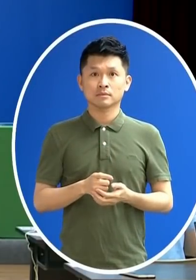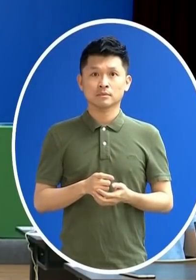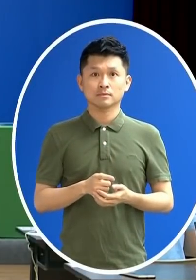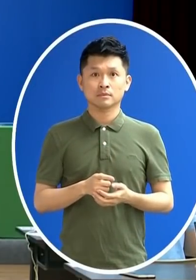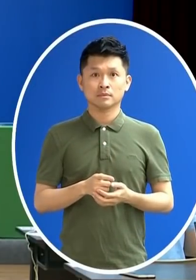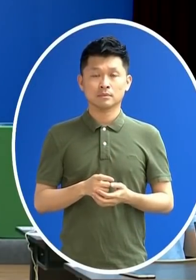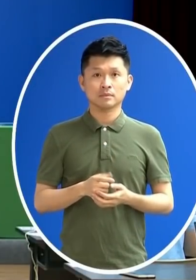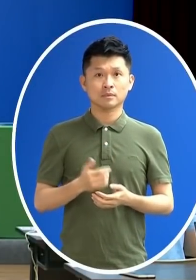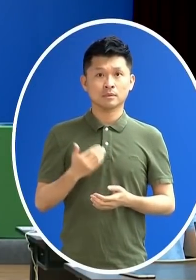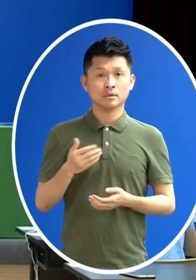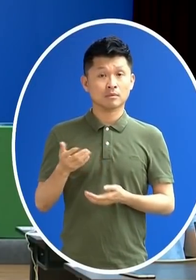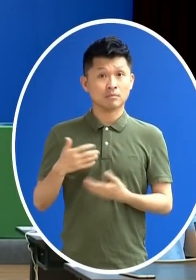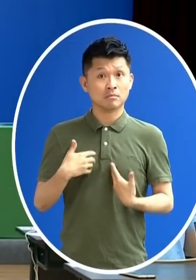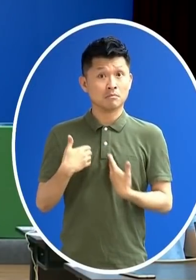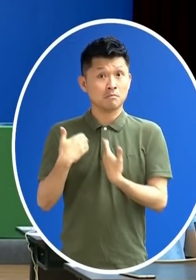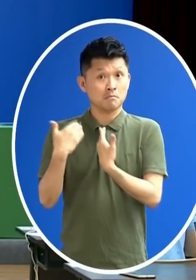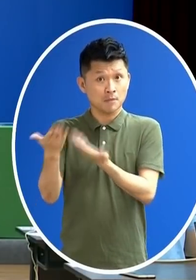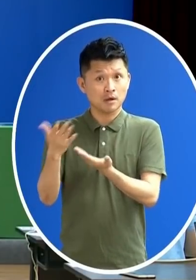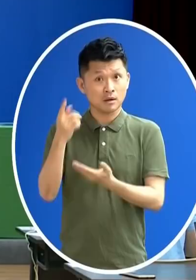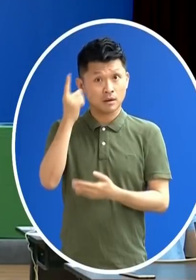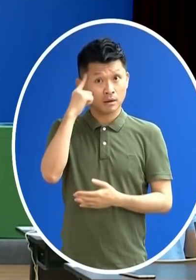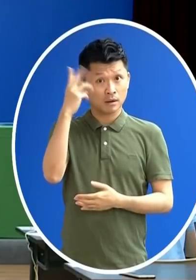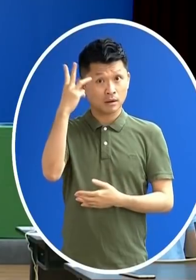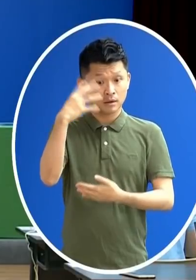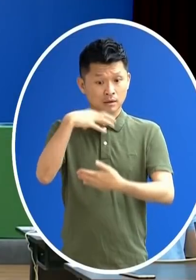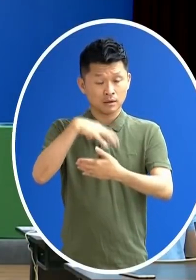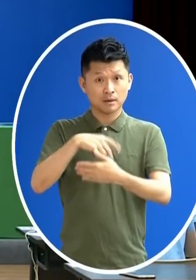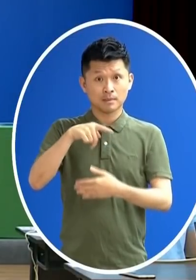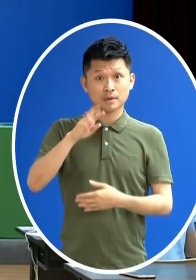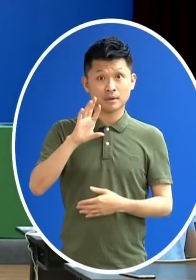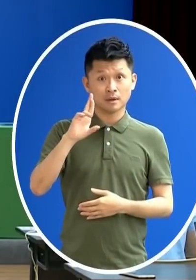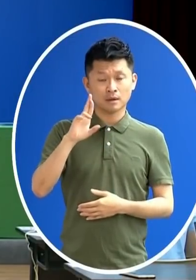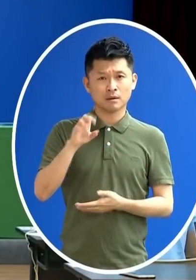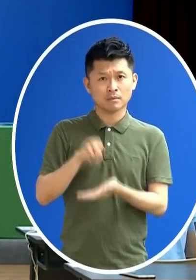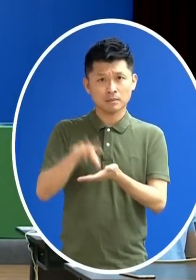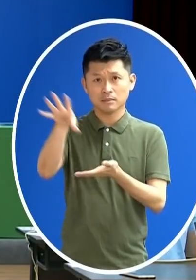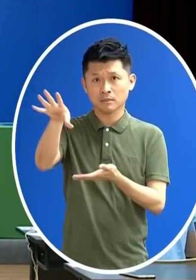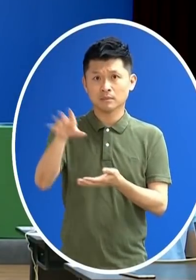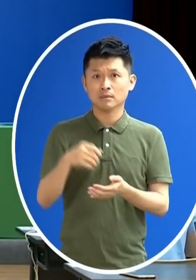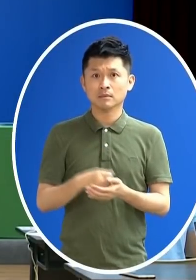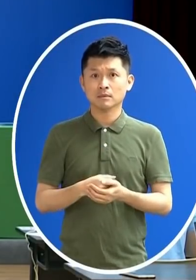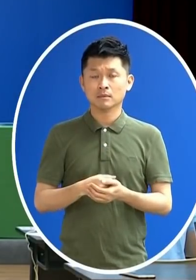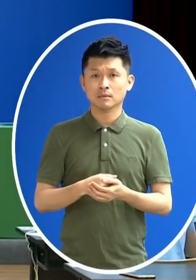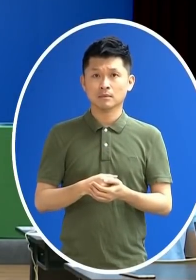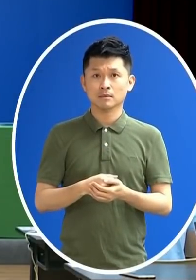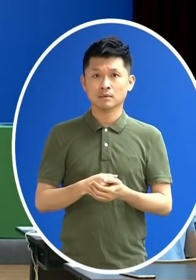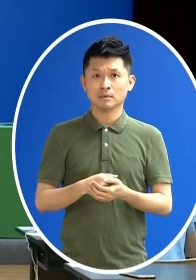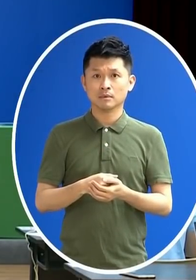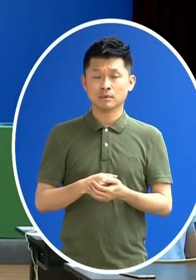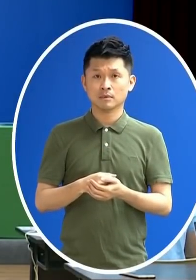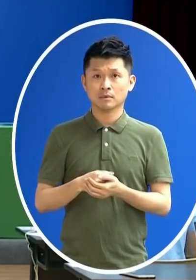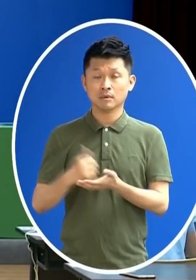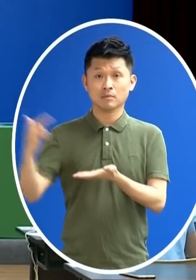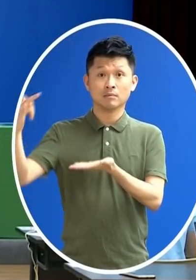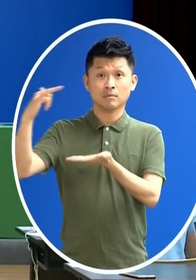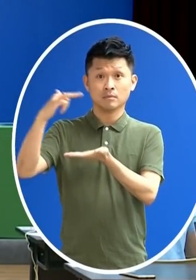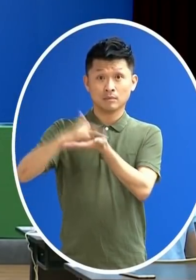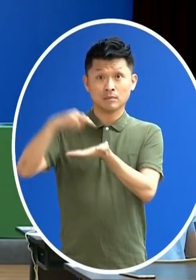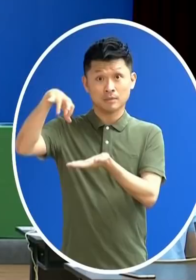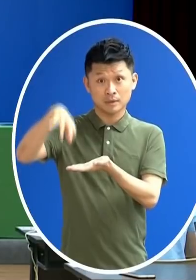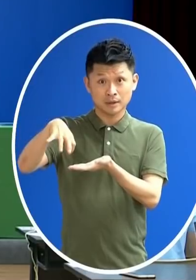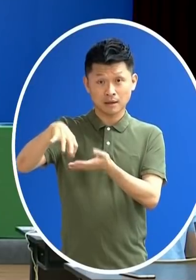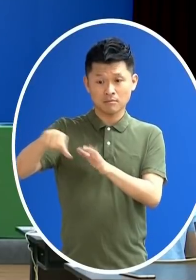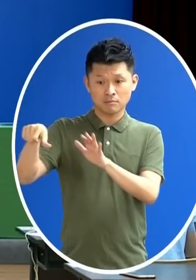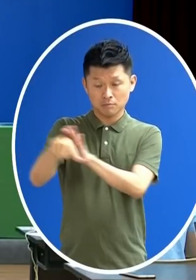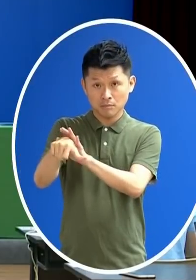果到金门的话，要提供3天内的 PCR 阴性报告，或者要不然就在那边到机场就地采检。那这一块指挥